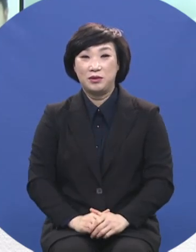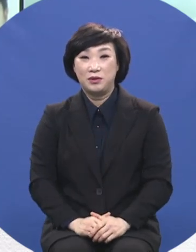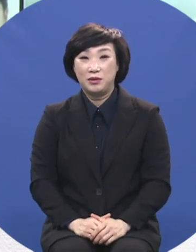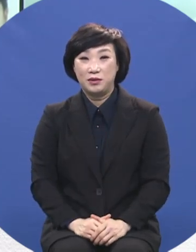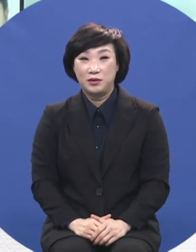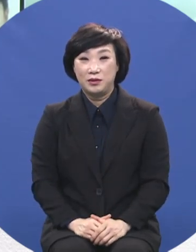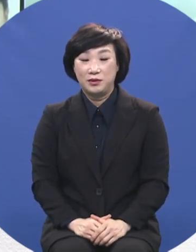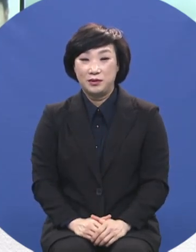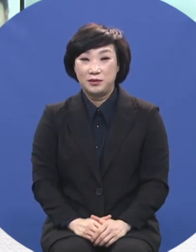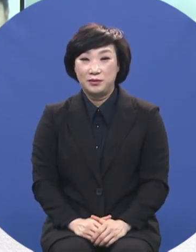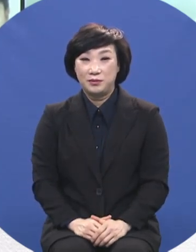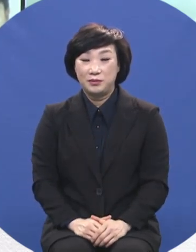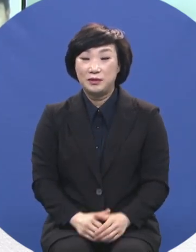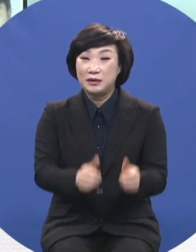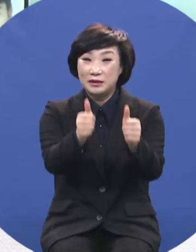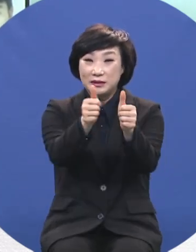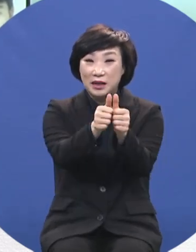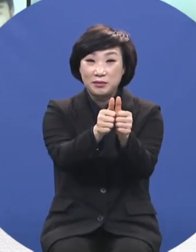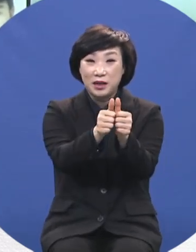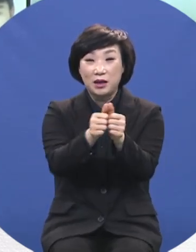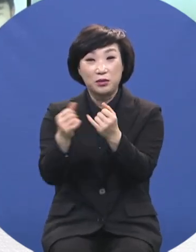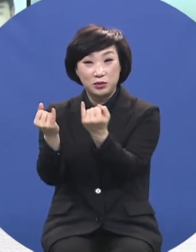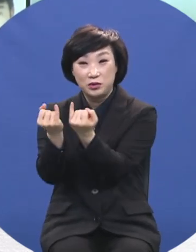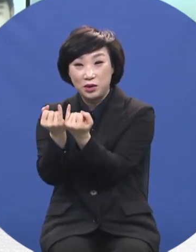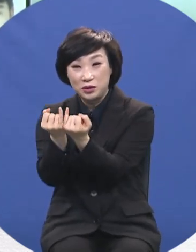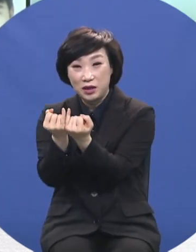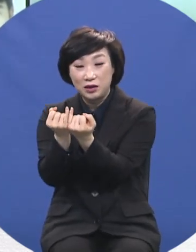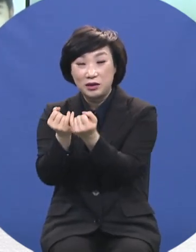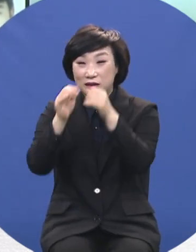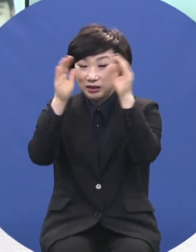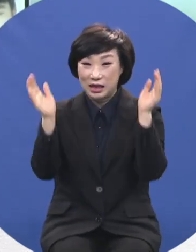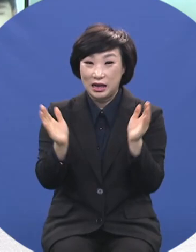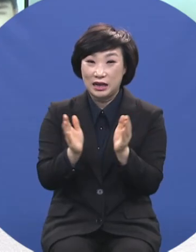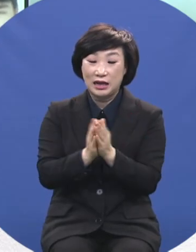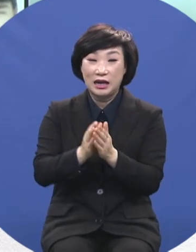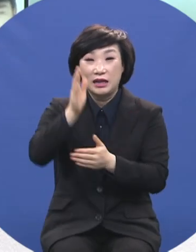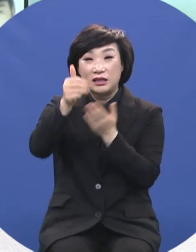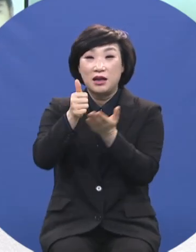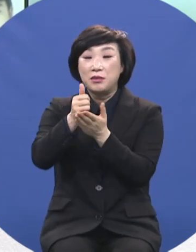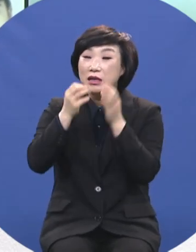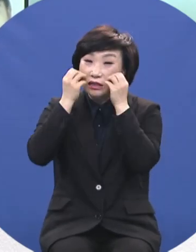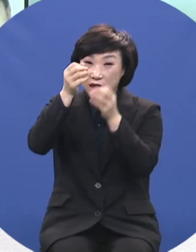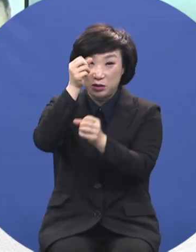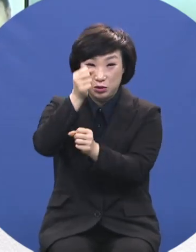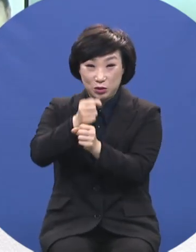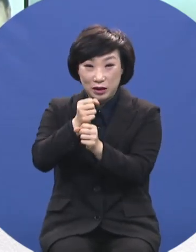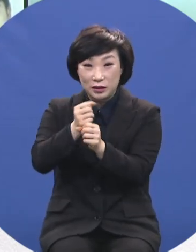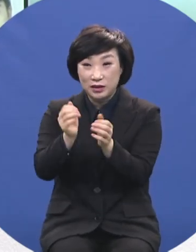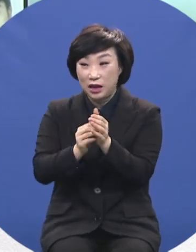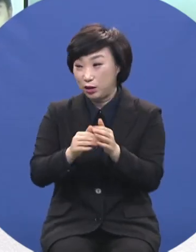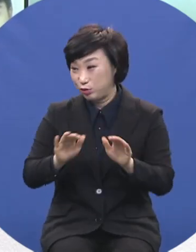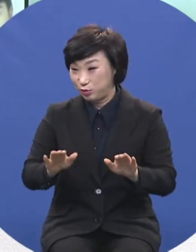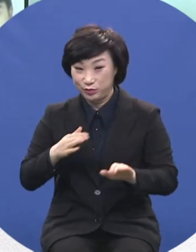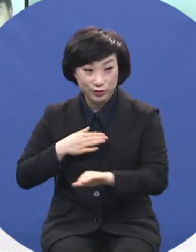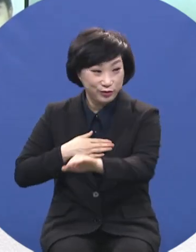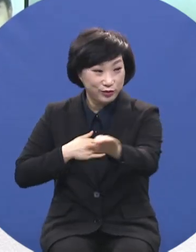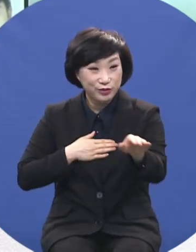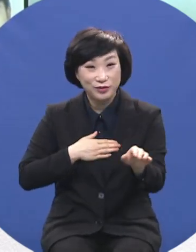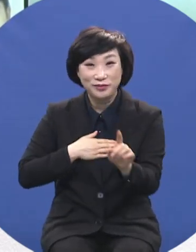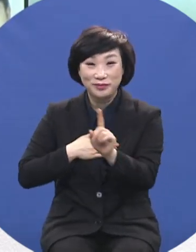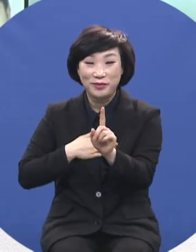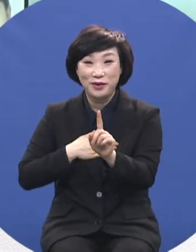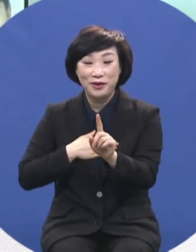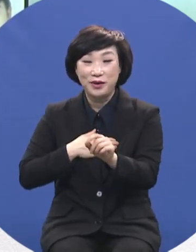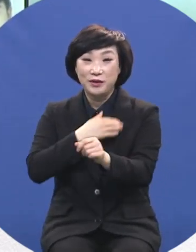창조하시고 그랬어요. 남자도 여자도 하나님이 창조하셨대요. 그럼 우리는